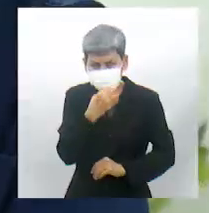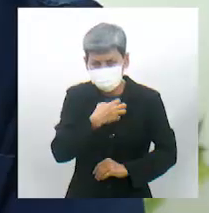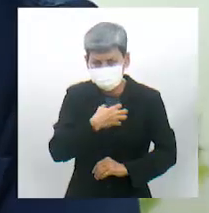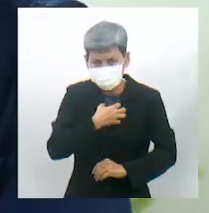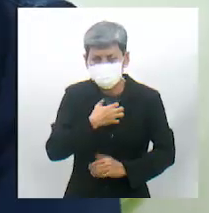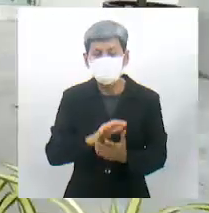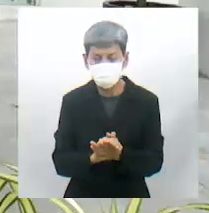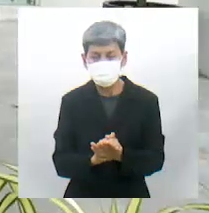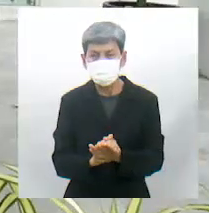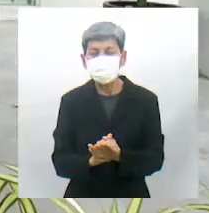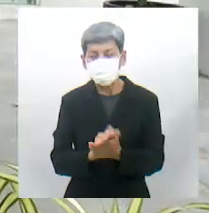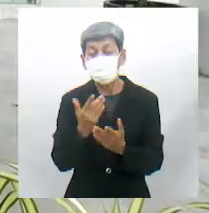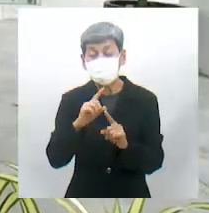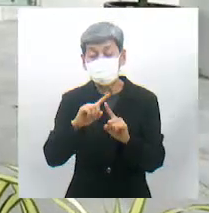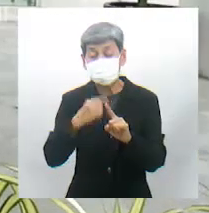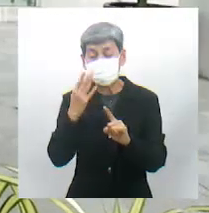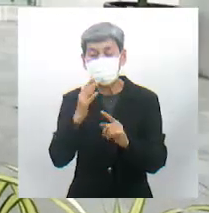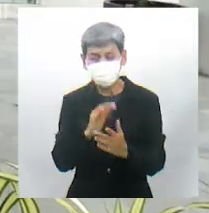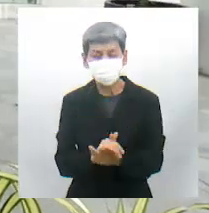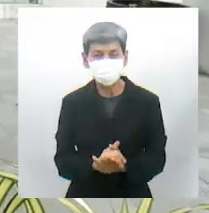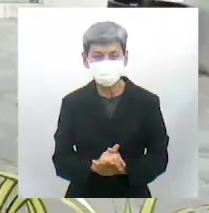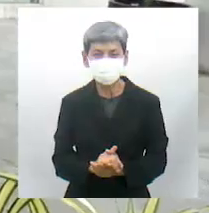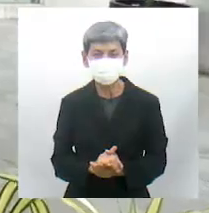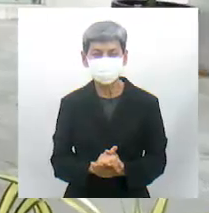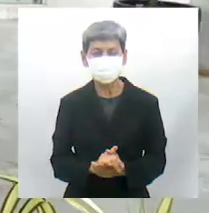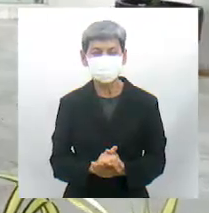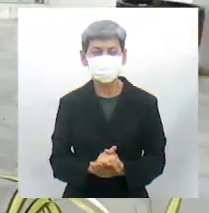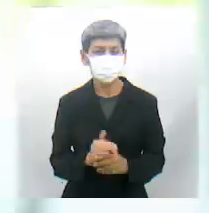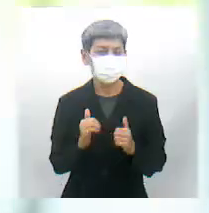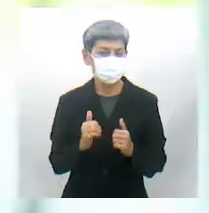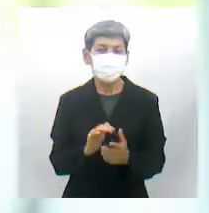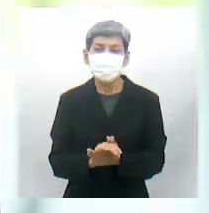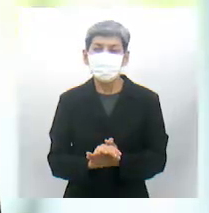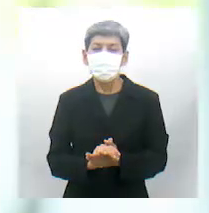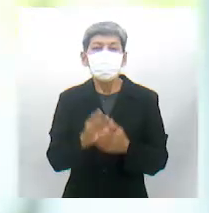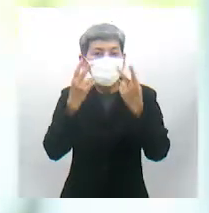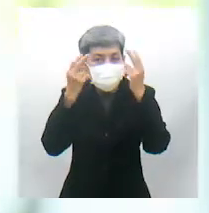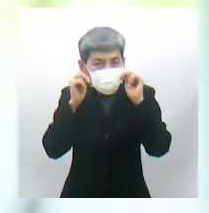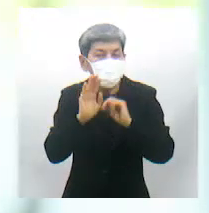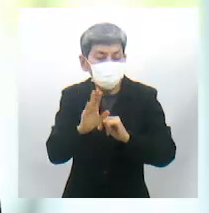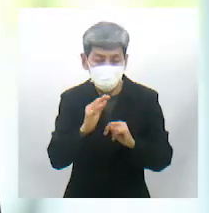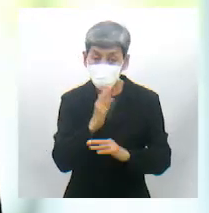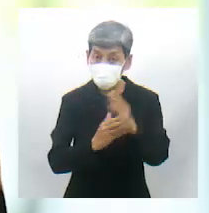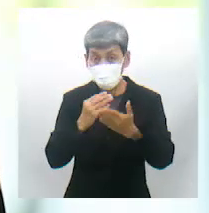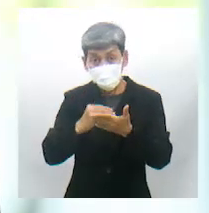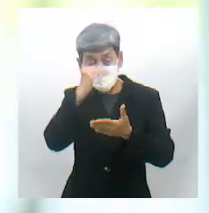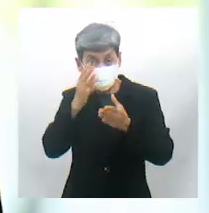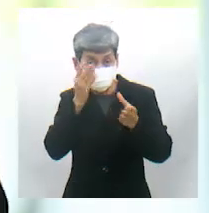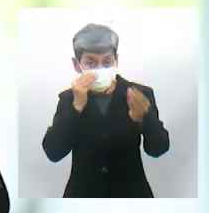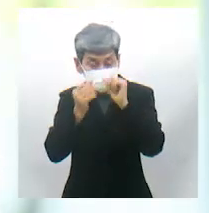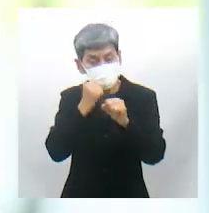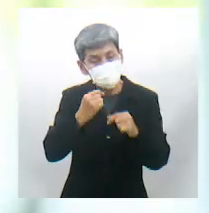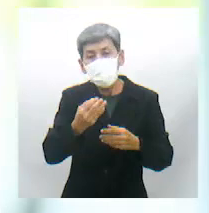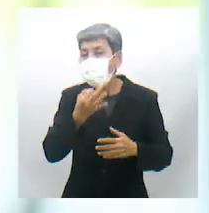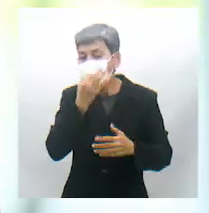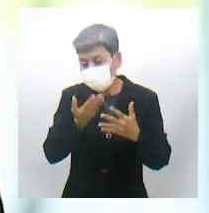รออีกเดือน รายเดือน ครับ ได้บ้านผมอยู่ใกล้ๆผมมาใหม่ท่านนายกบอกไปว่าคนที่เข้ามาเรียนเนี่ยก็สามารถเอาไปต่อย